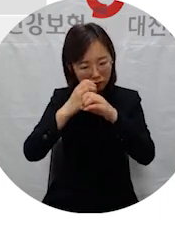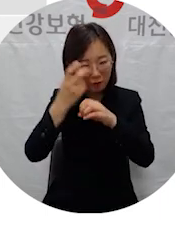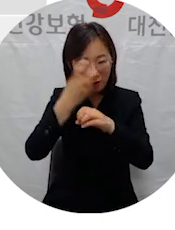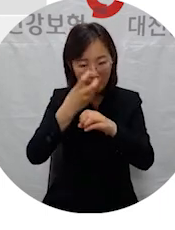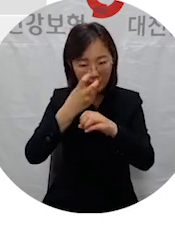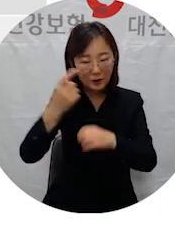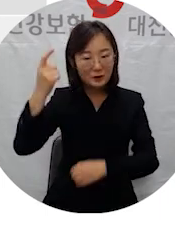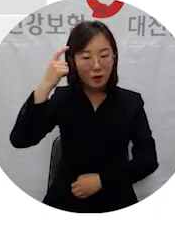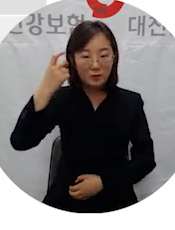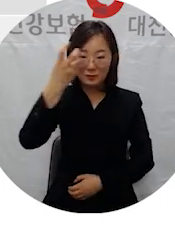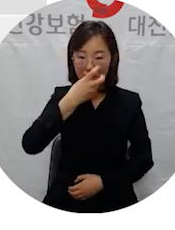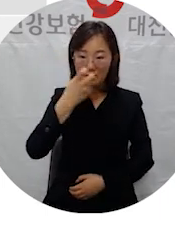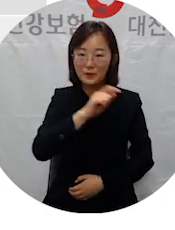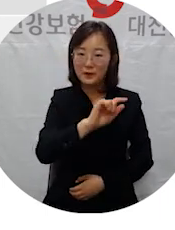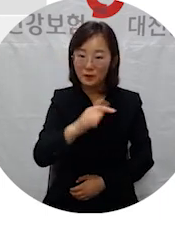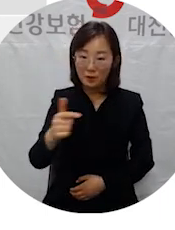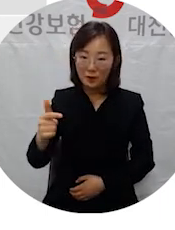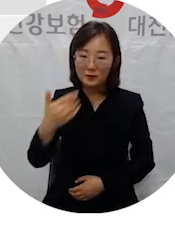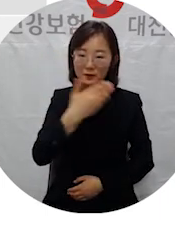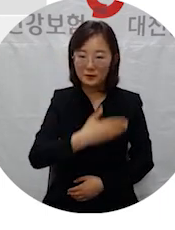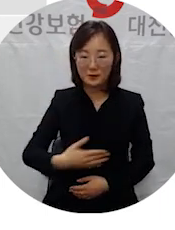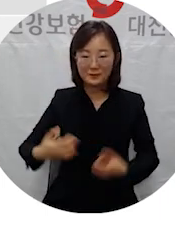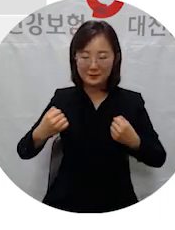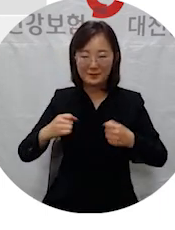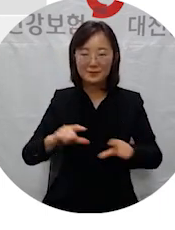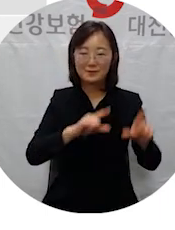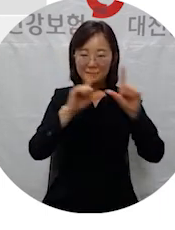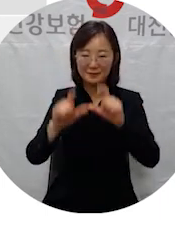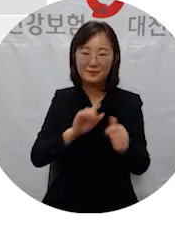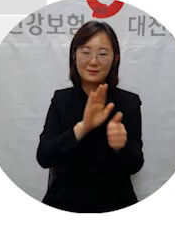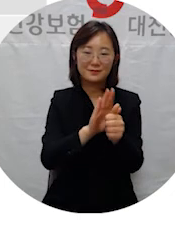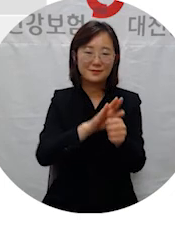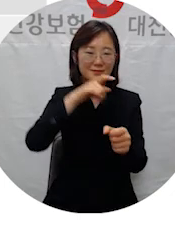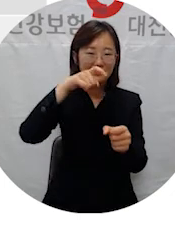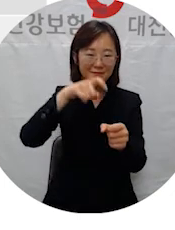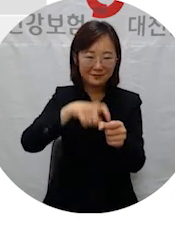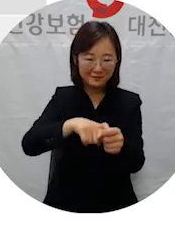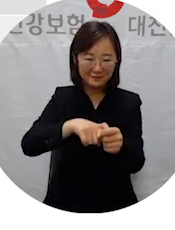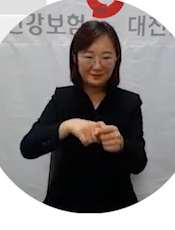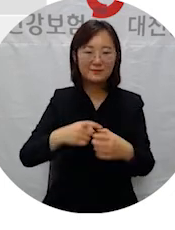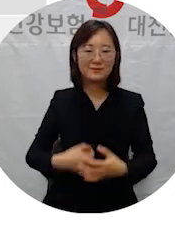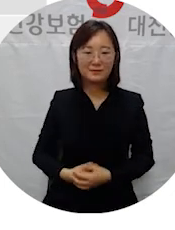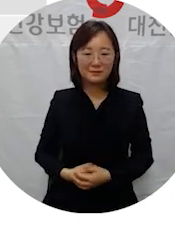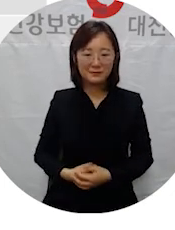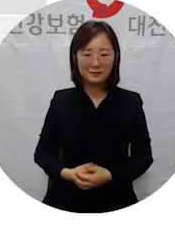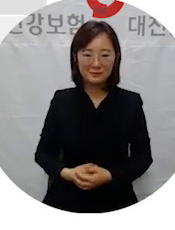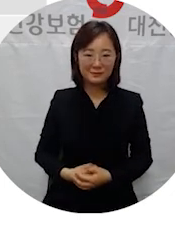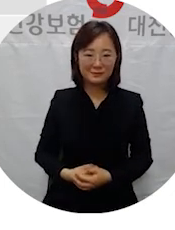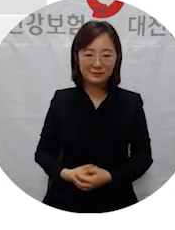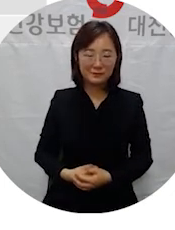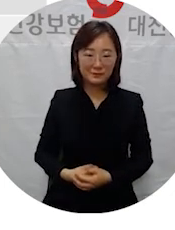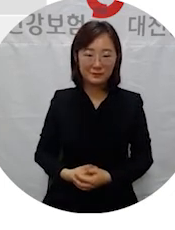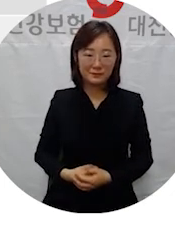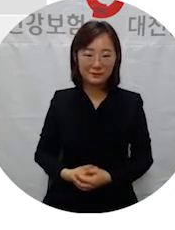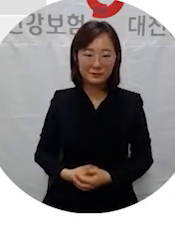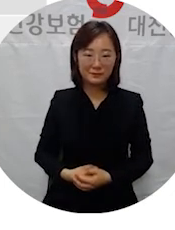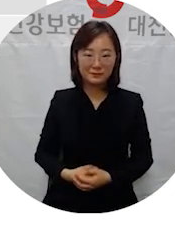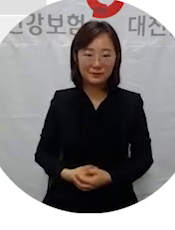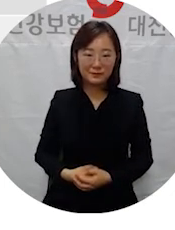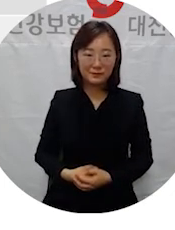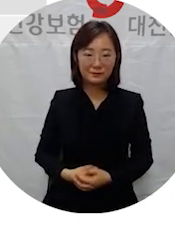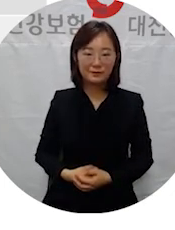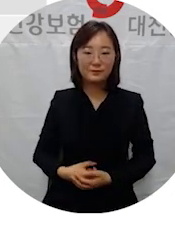연령에 따라 콜레스테롤, 골밀도 검사, 정신건강검사 등을 하여 건강한 삶을 지킬 수